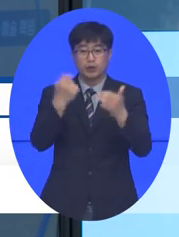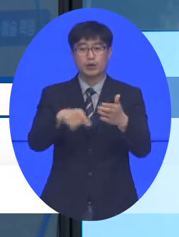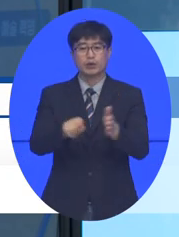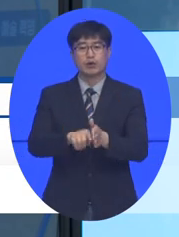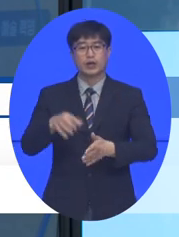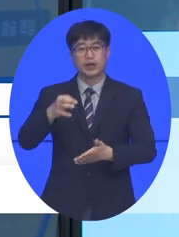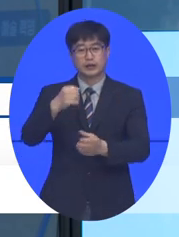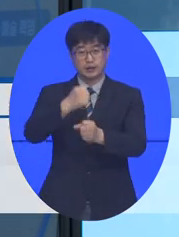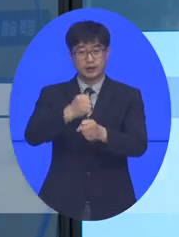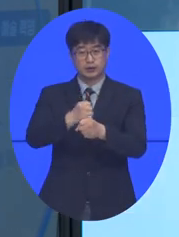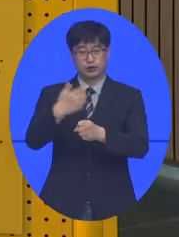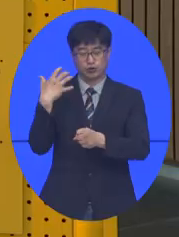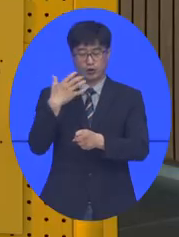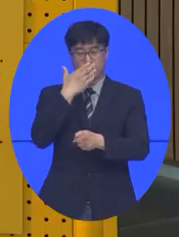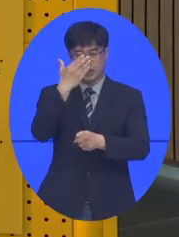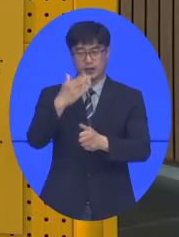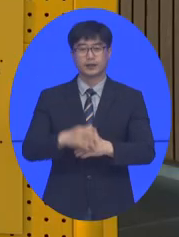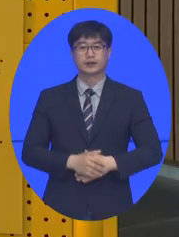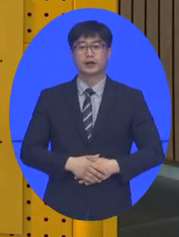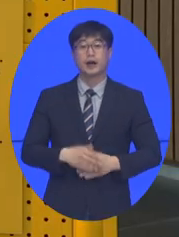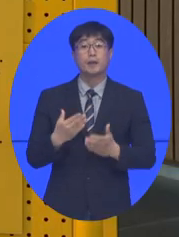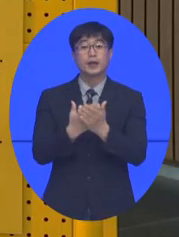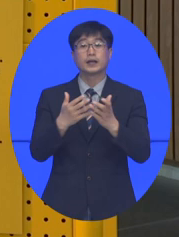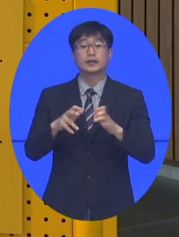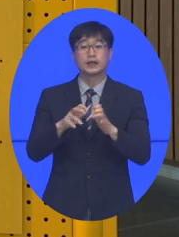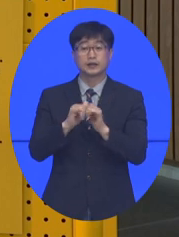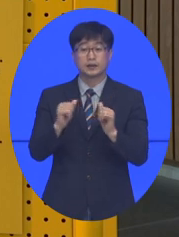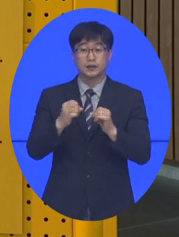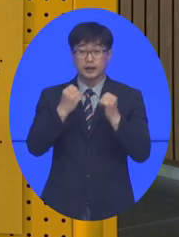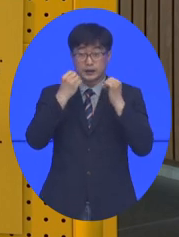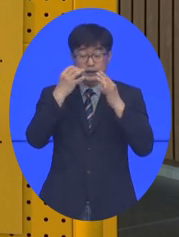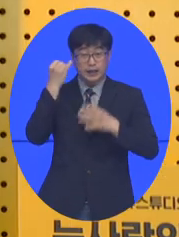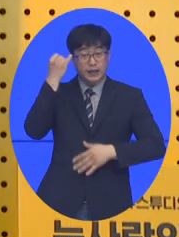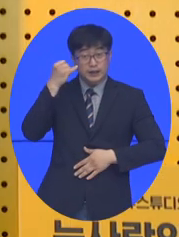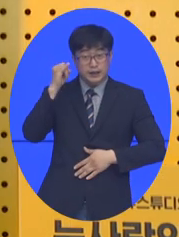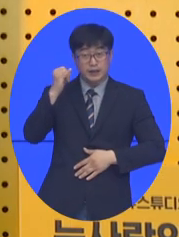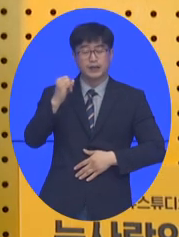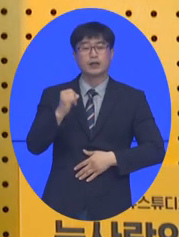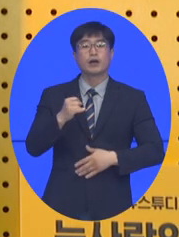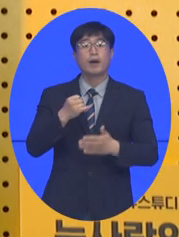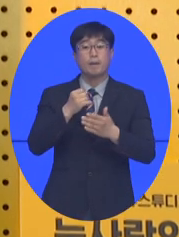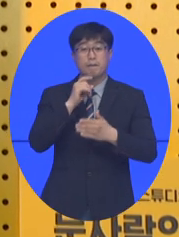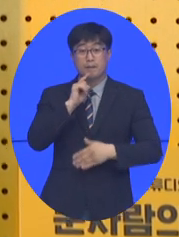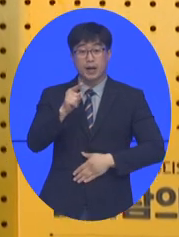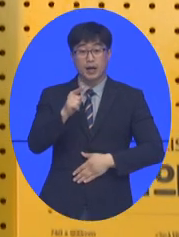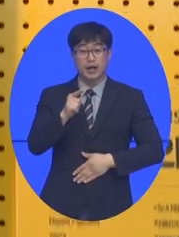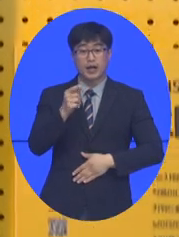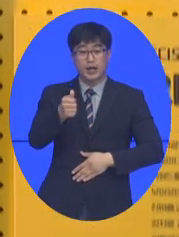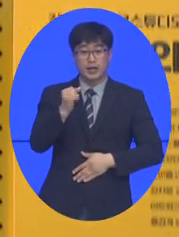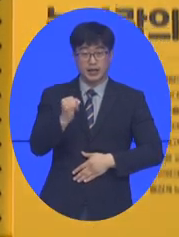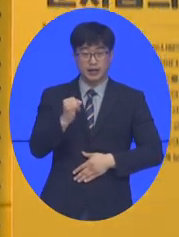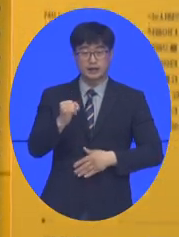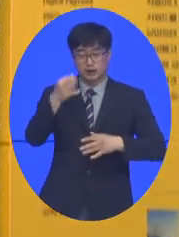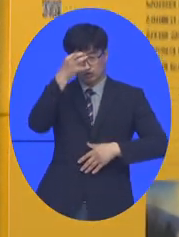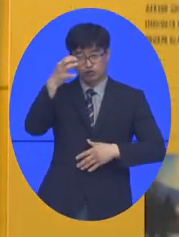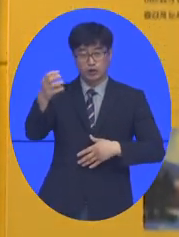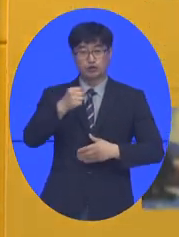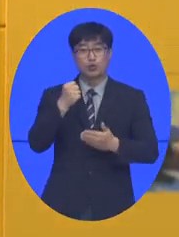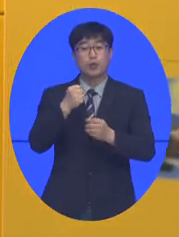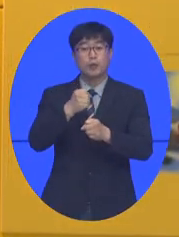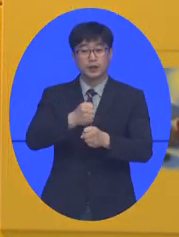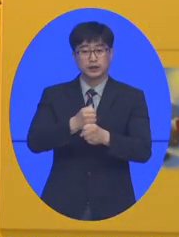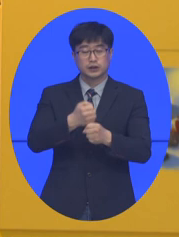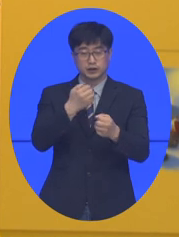위해서 가치를 창출한 역할을 하는 것을 우리 발달장애인들의 창의적 언어와 인공지능의 기술력이 만들어낸 30점의 작품.